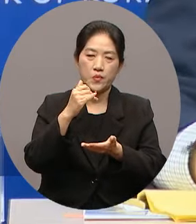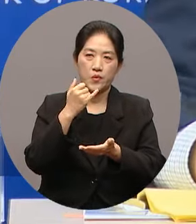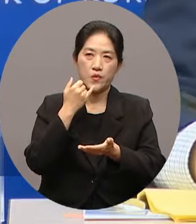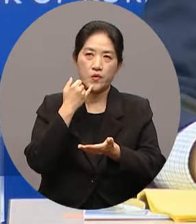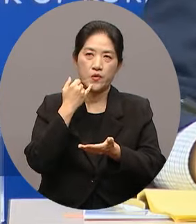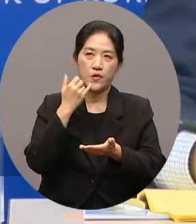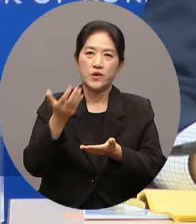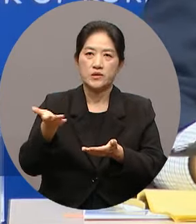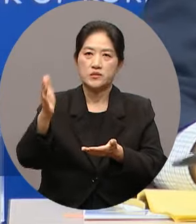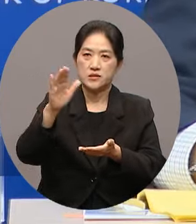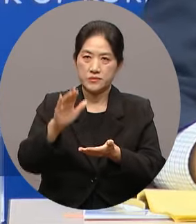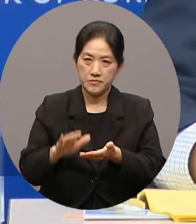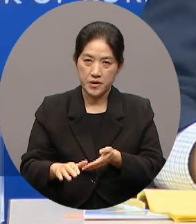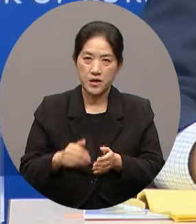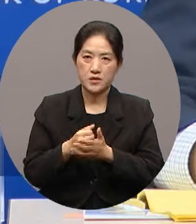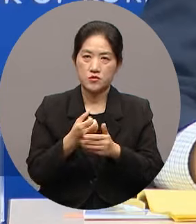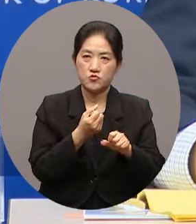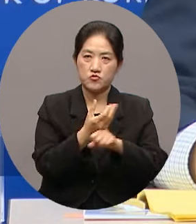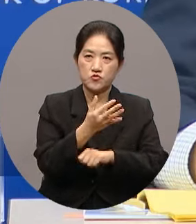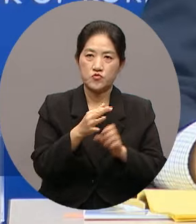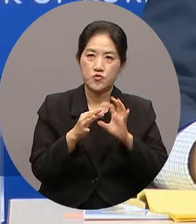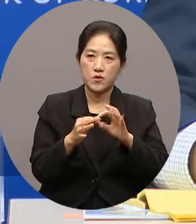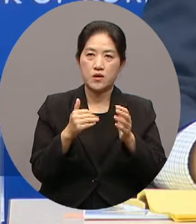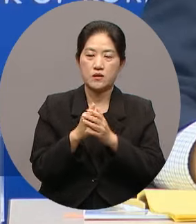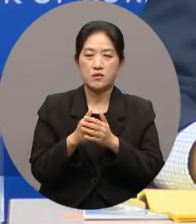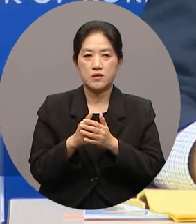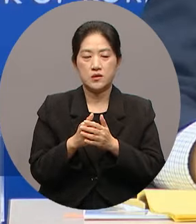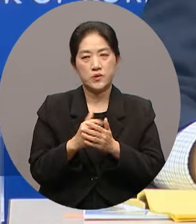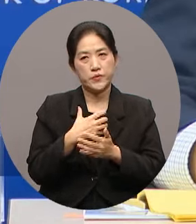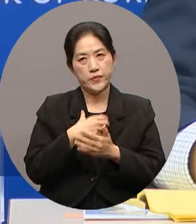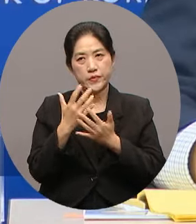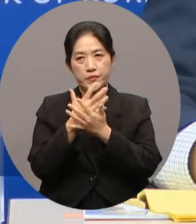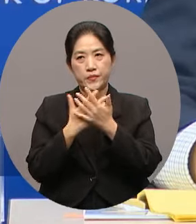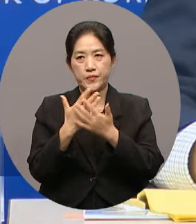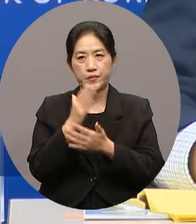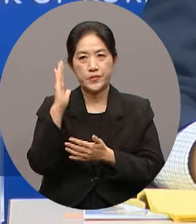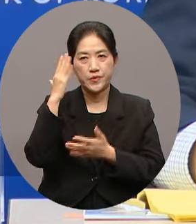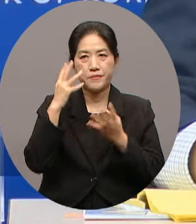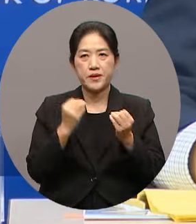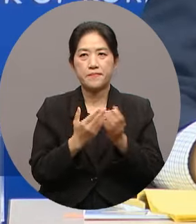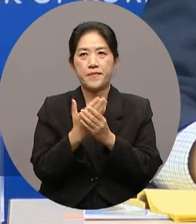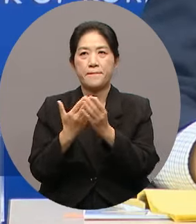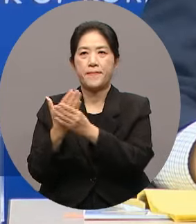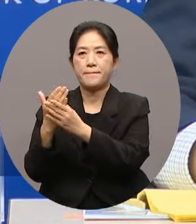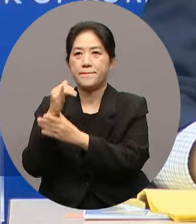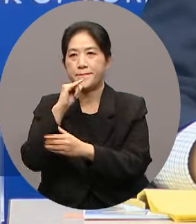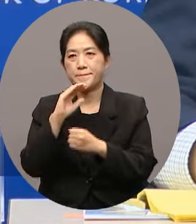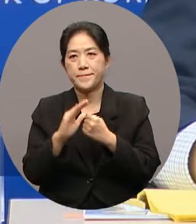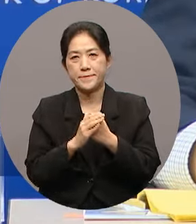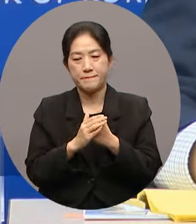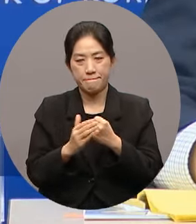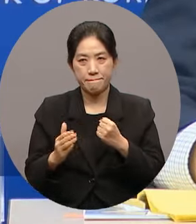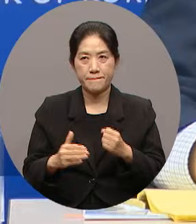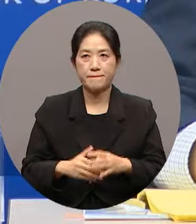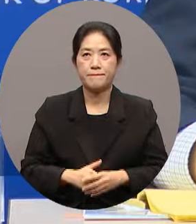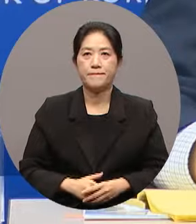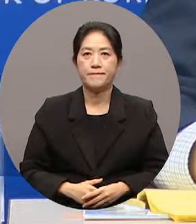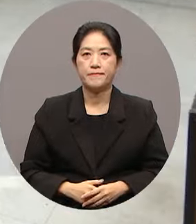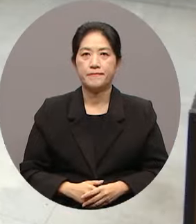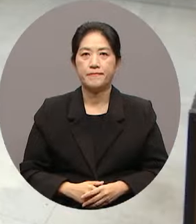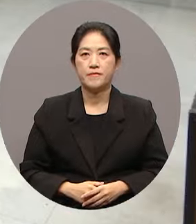흐름을 이어지겠지만 수출 관련된 불확실한 요인들이 최근에 많이 이렇게 발생을 하고